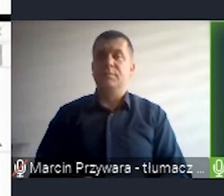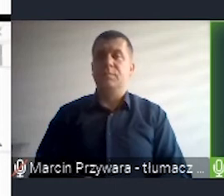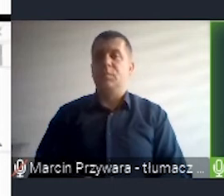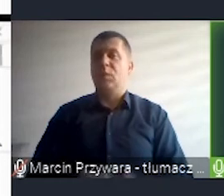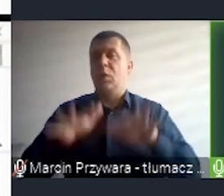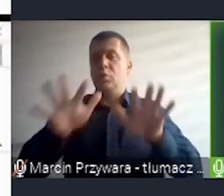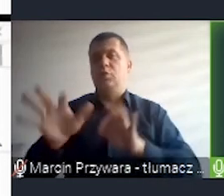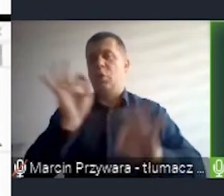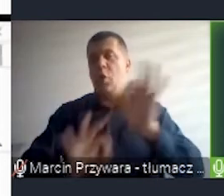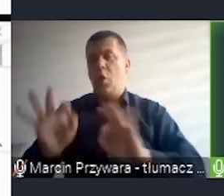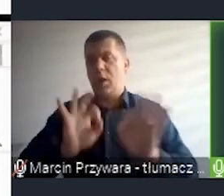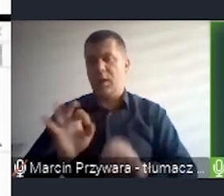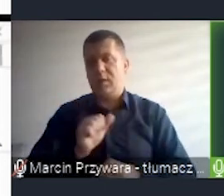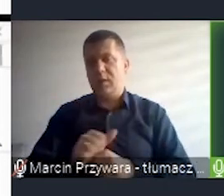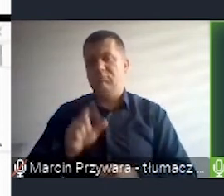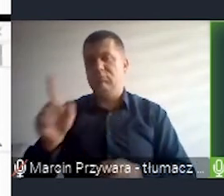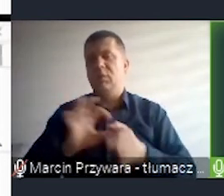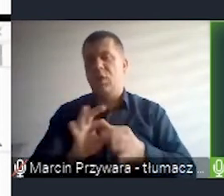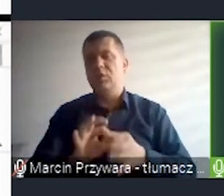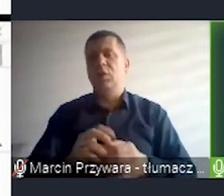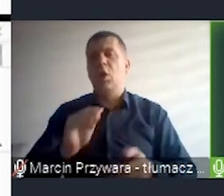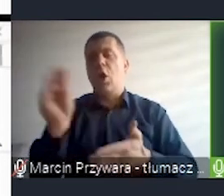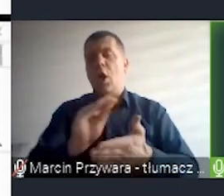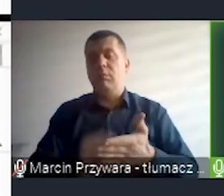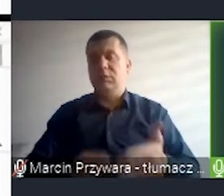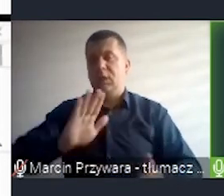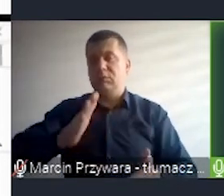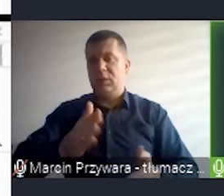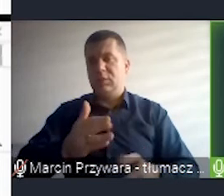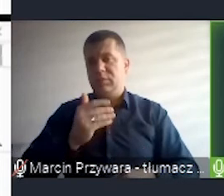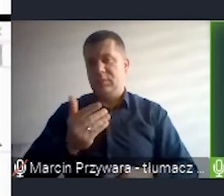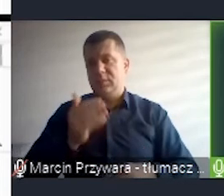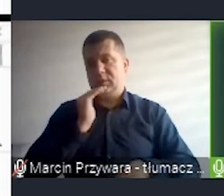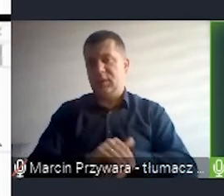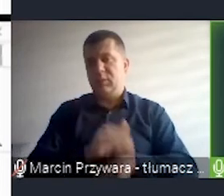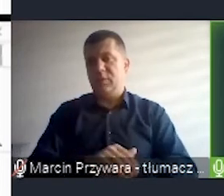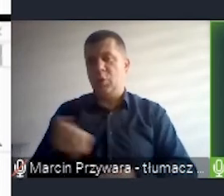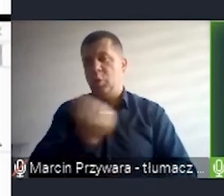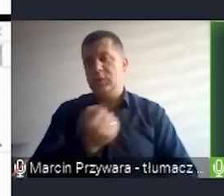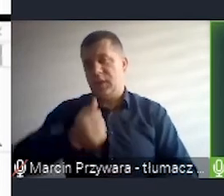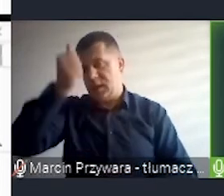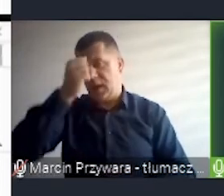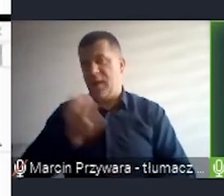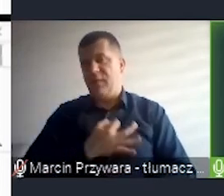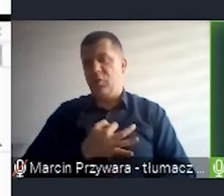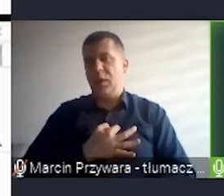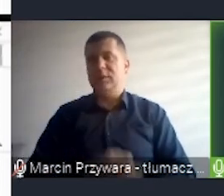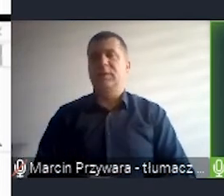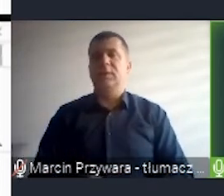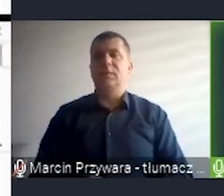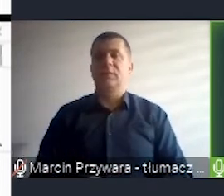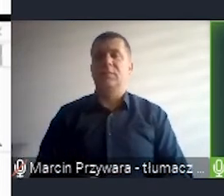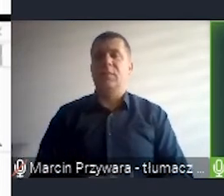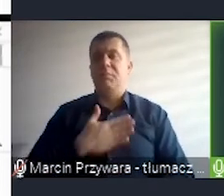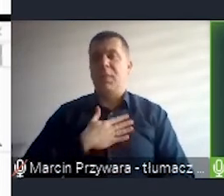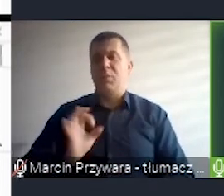Dużo korekt jest związanych z opisem przedmiotu zamówienia, z używaniem nazw własnych. Ja